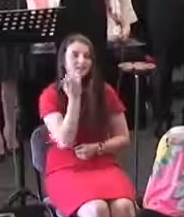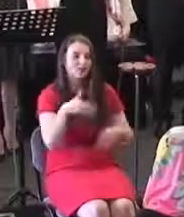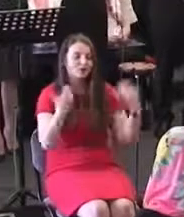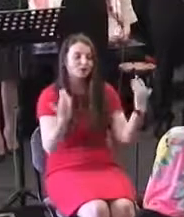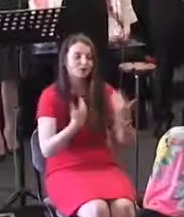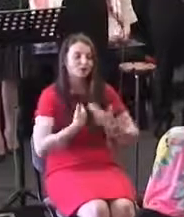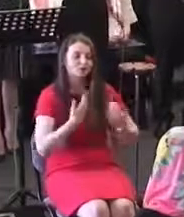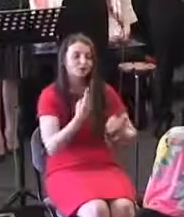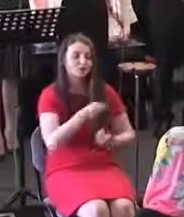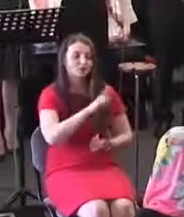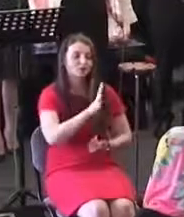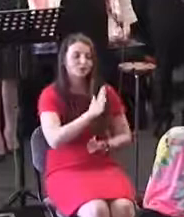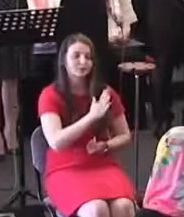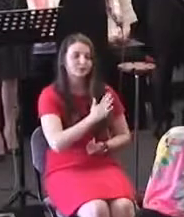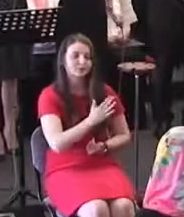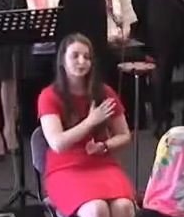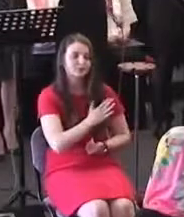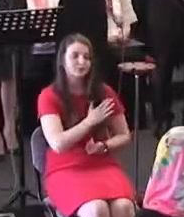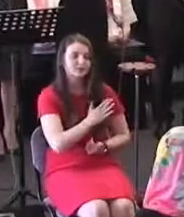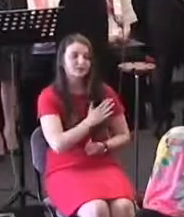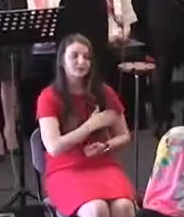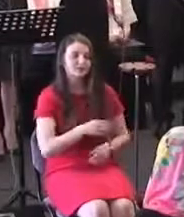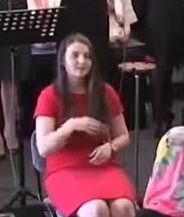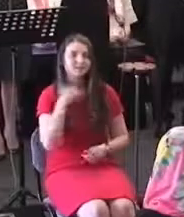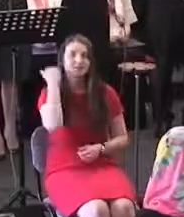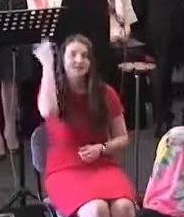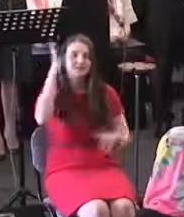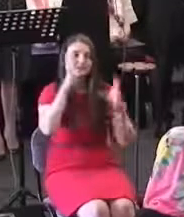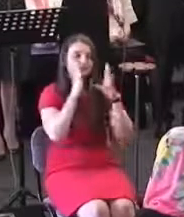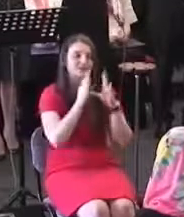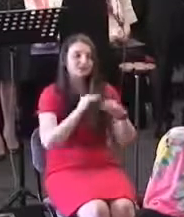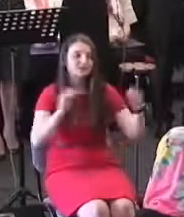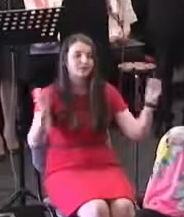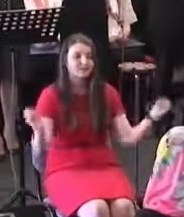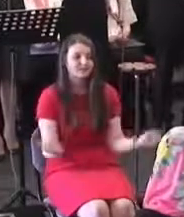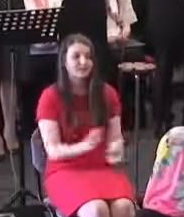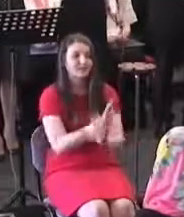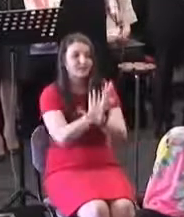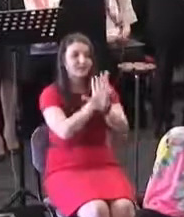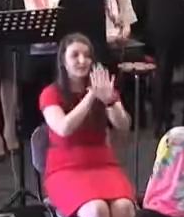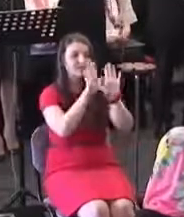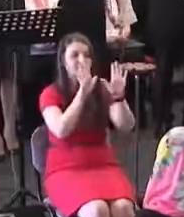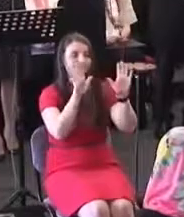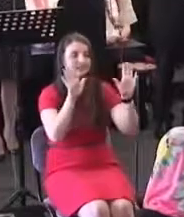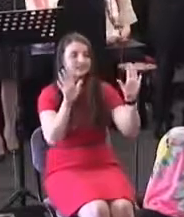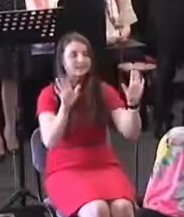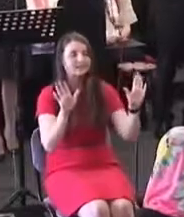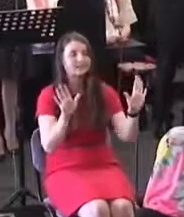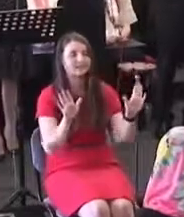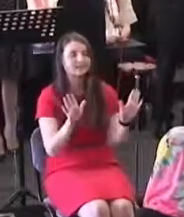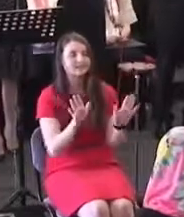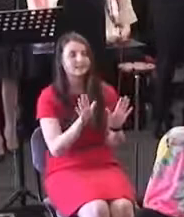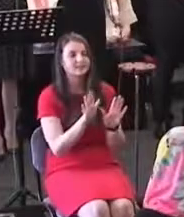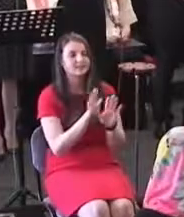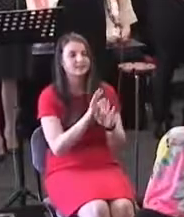зігрій мою душу і духом святим.